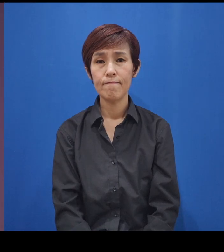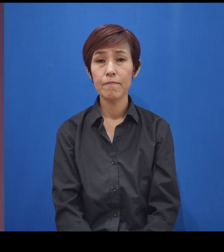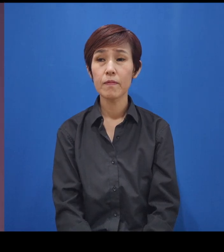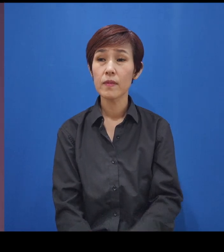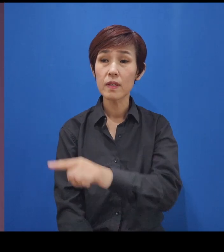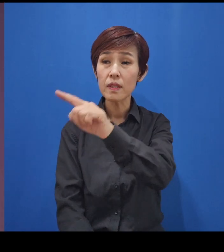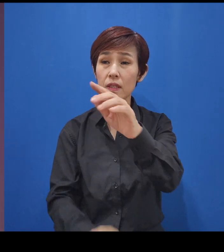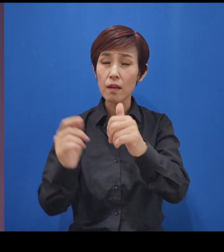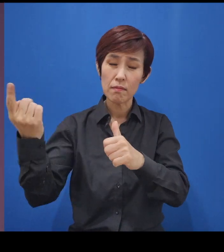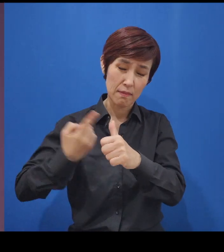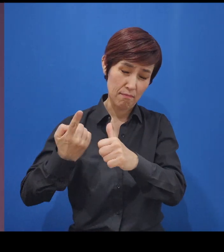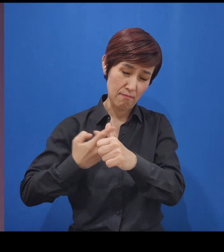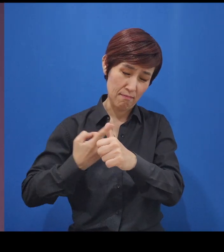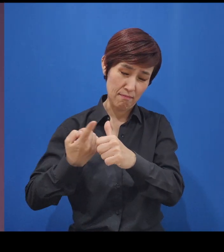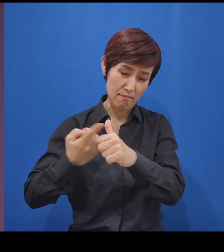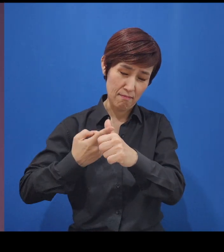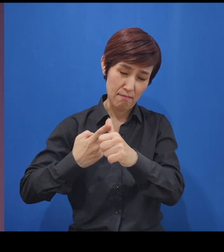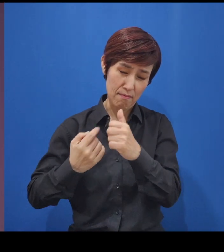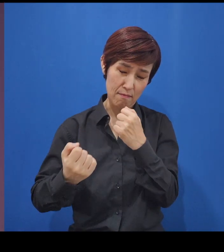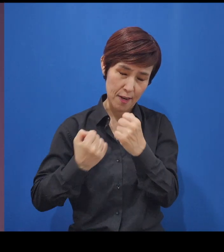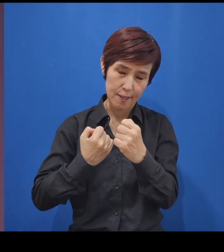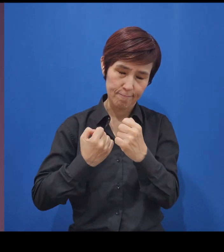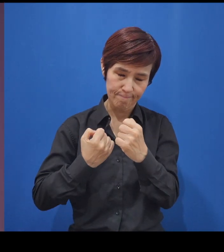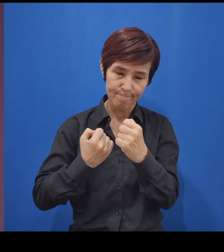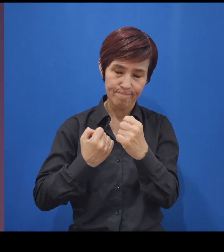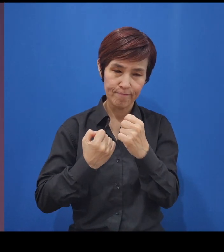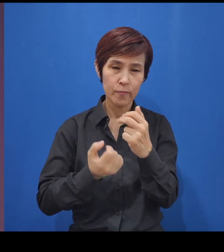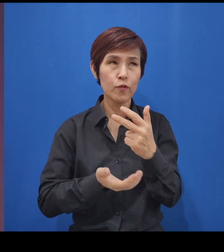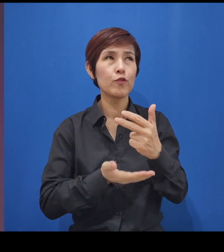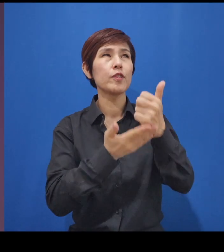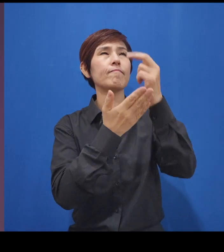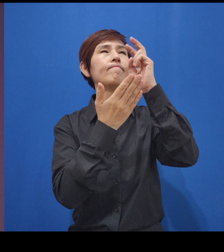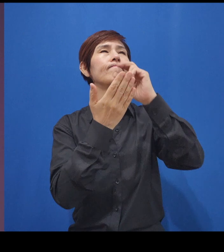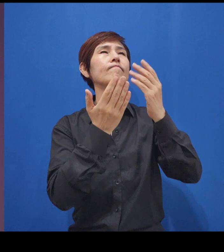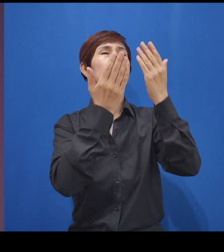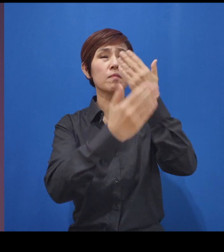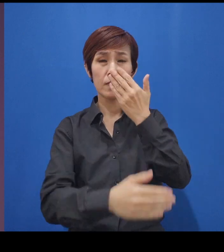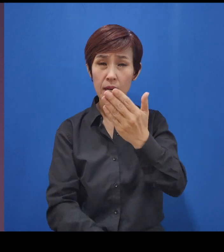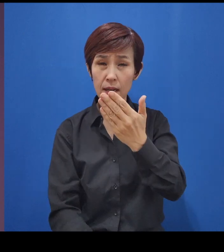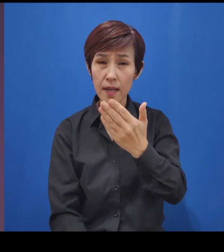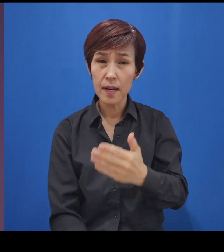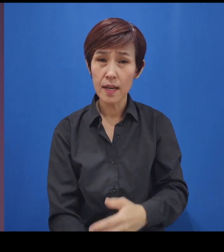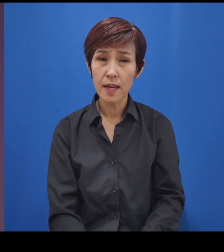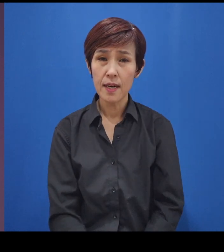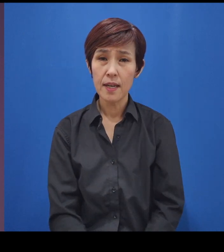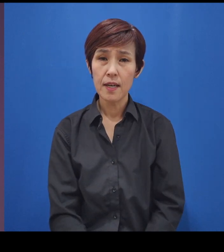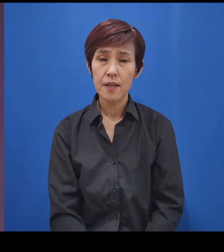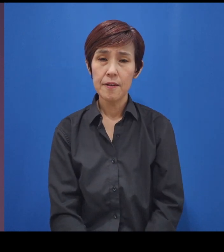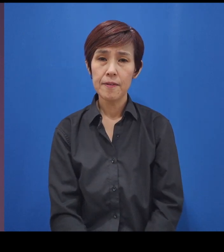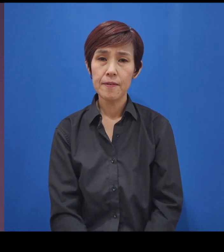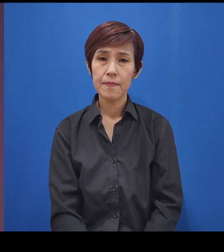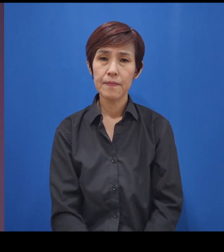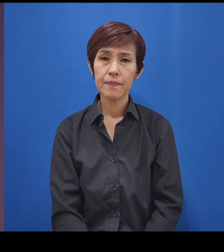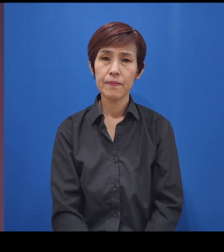세상 사람 비방 가운데서도 홀로 주님을 찬송하실 수 있겠습니까?